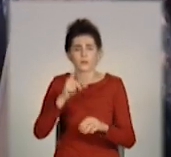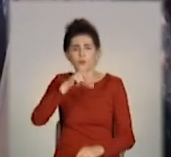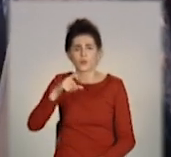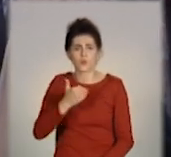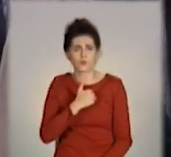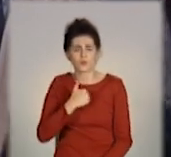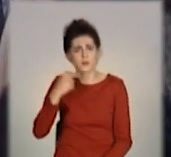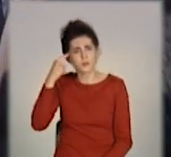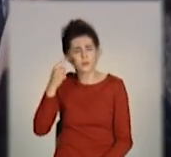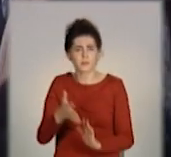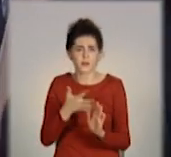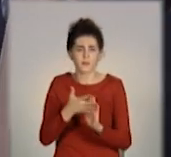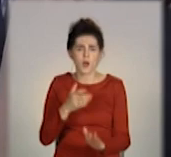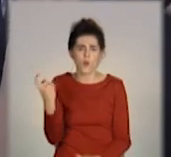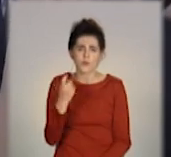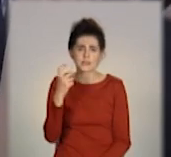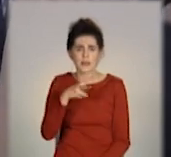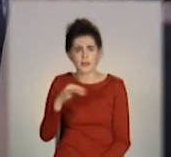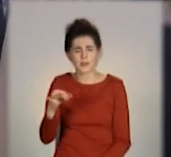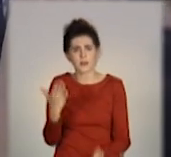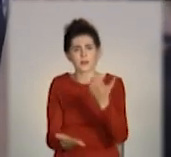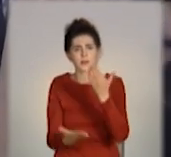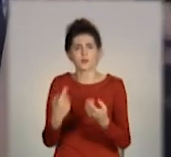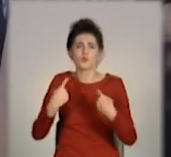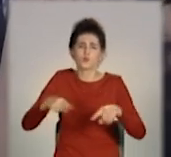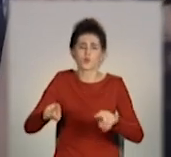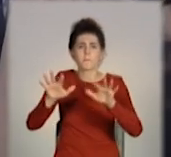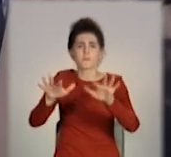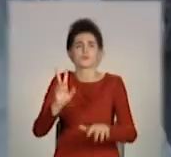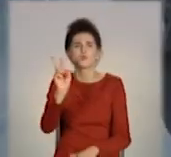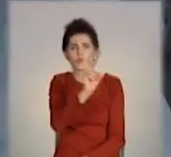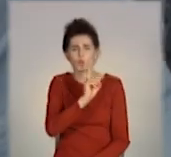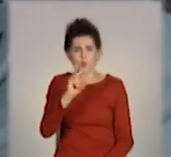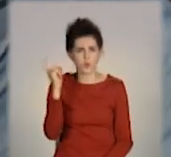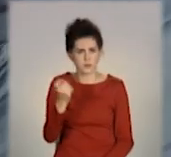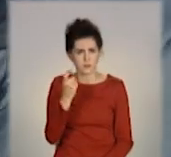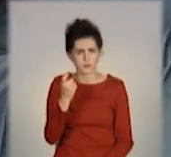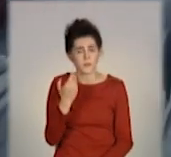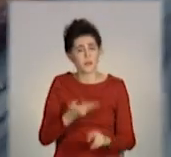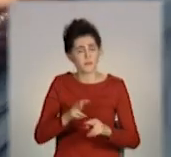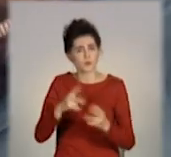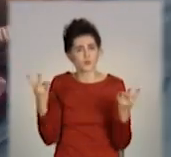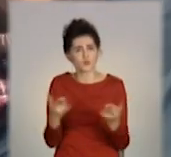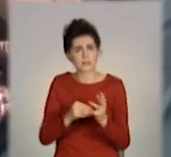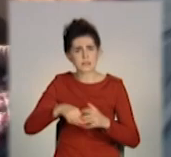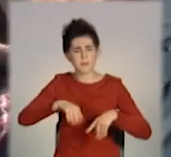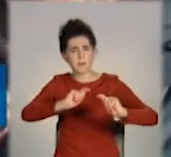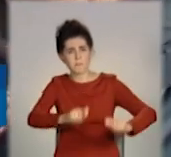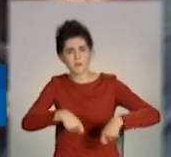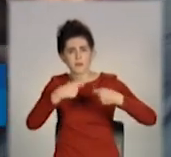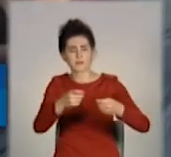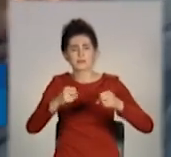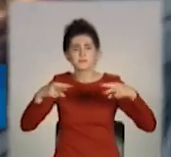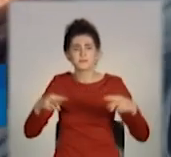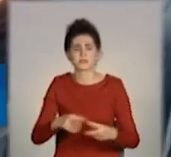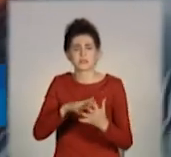зрозуміти, вони господарі землі своєї, чи є Всевишні якісь? Поки не буде передана земля Боровському